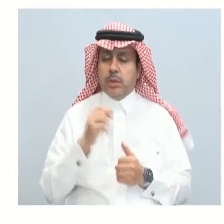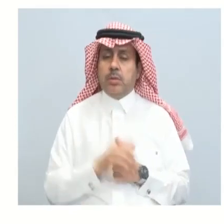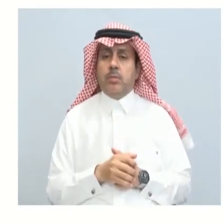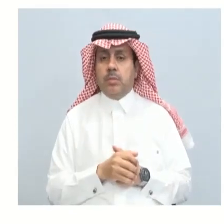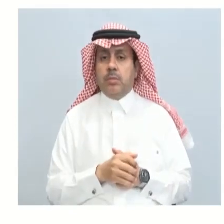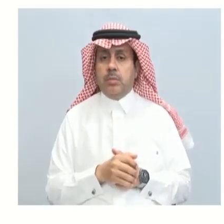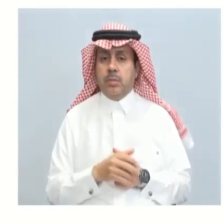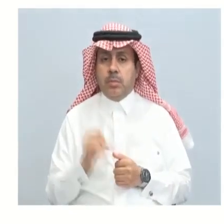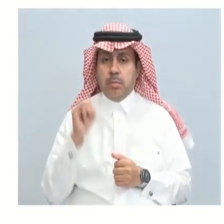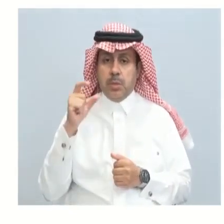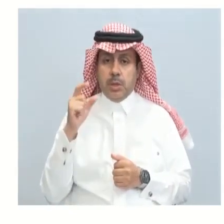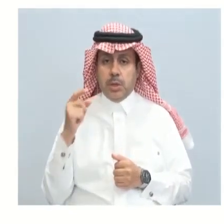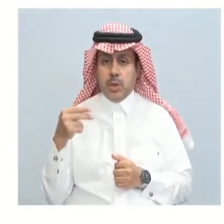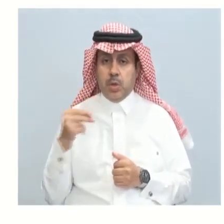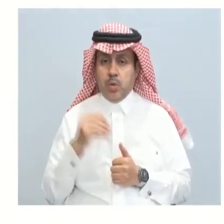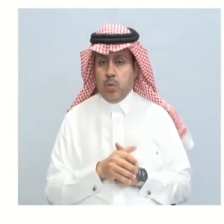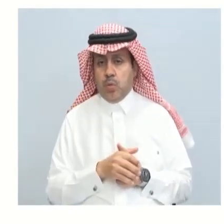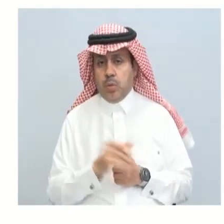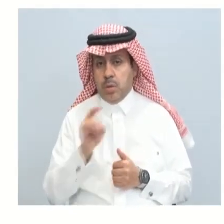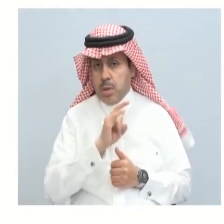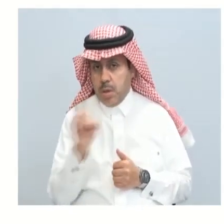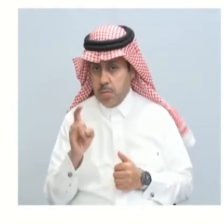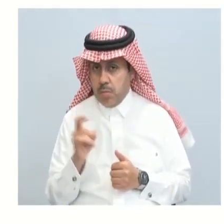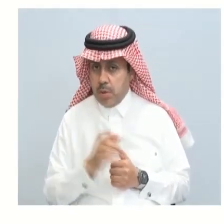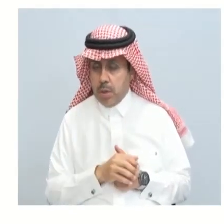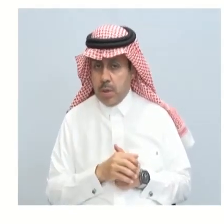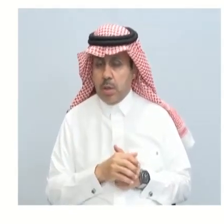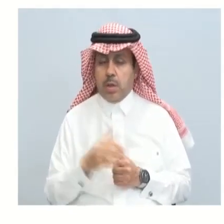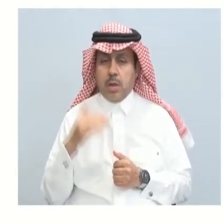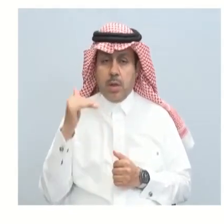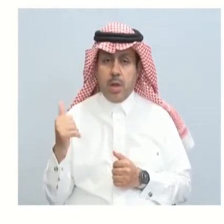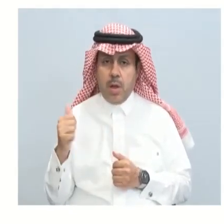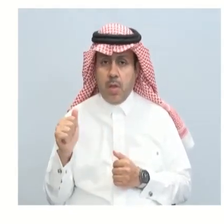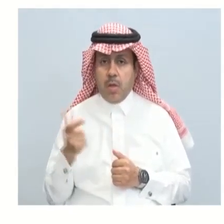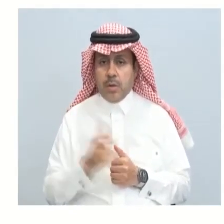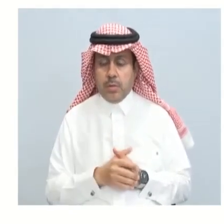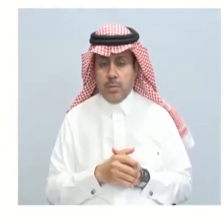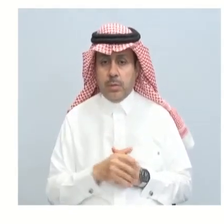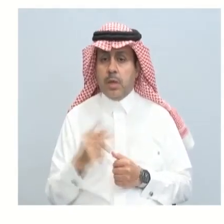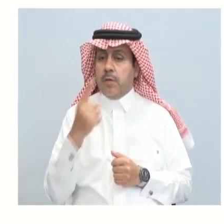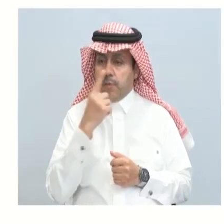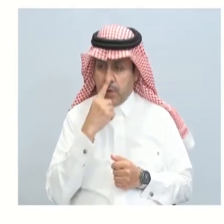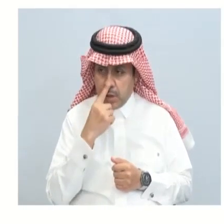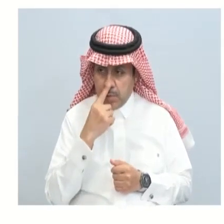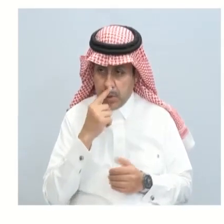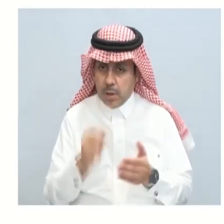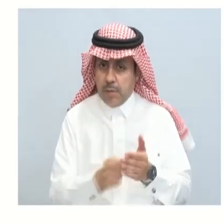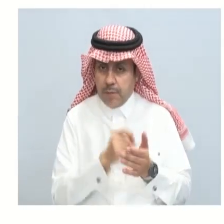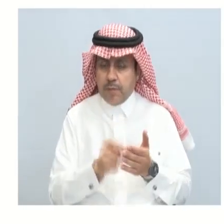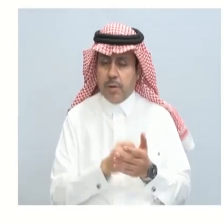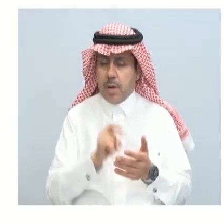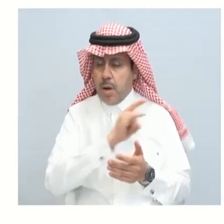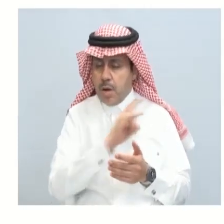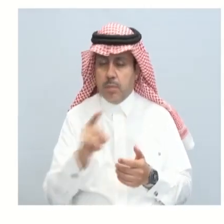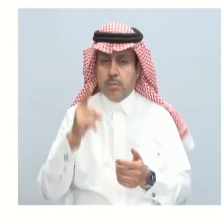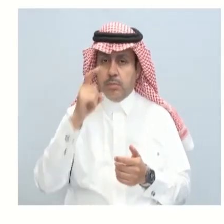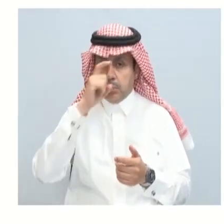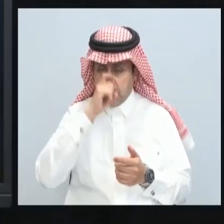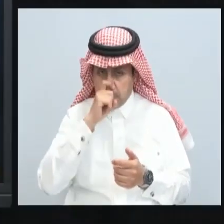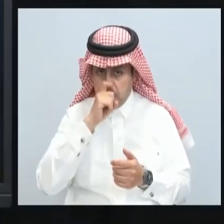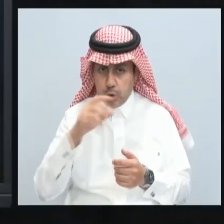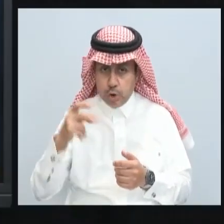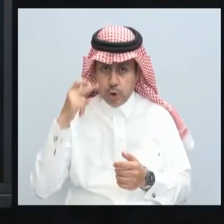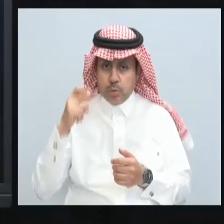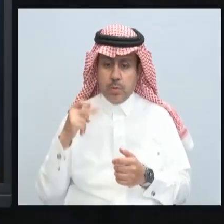يحضر فعليه ان يعتذر من الداعي فان قبل عذره لم تلزمه الاجابه هذا كله